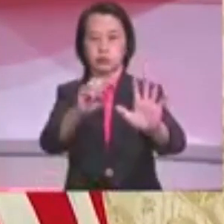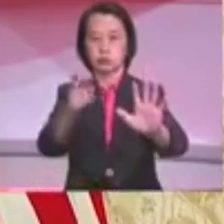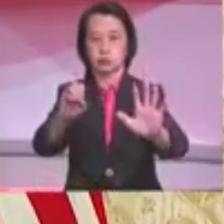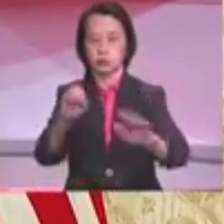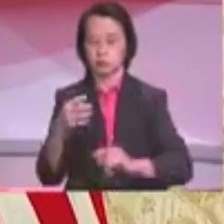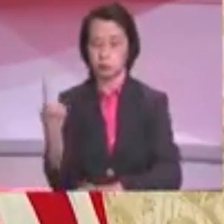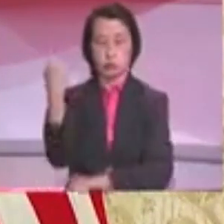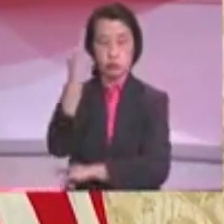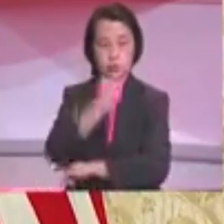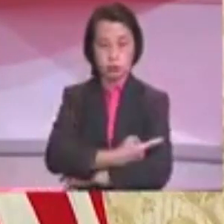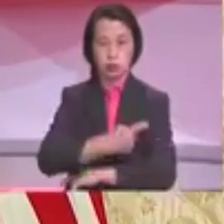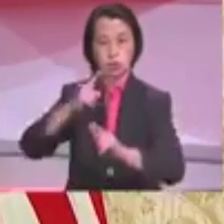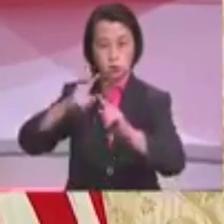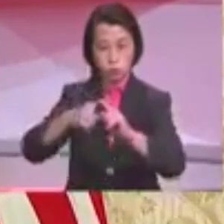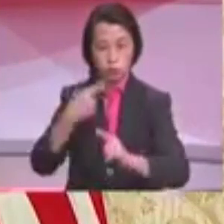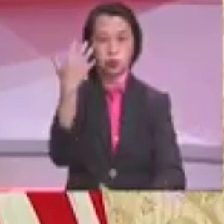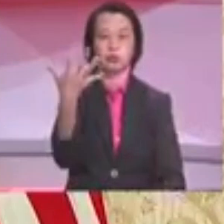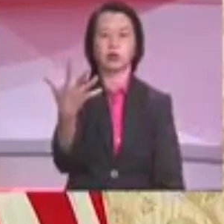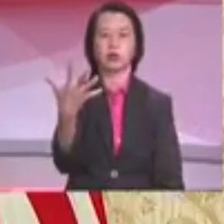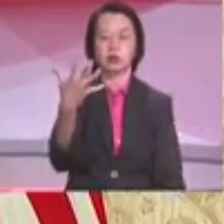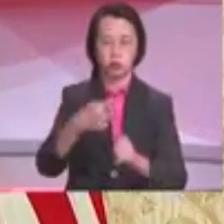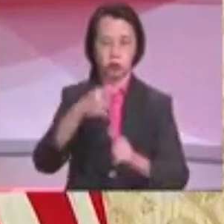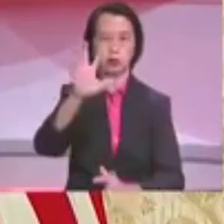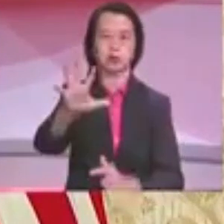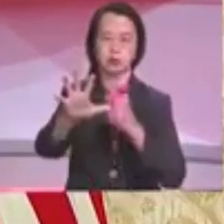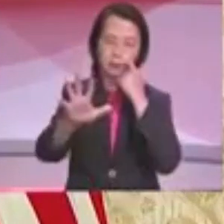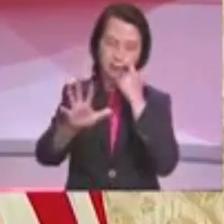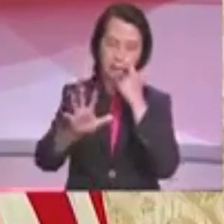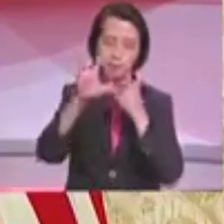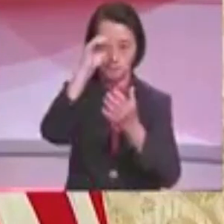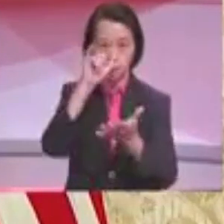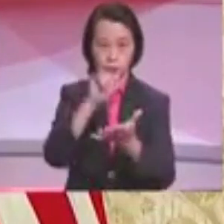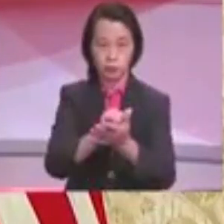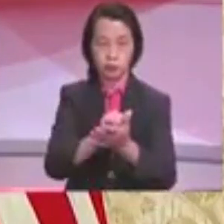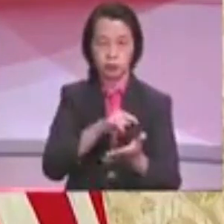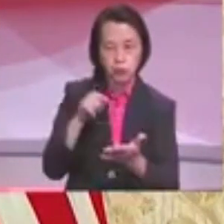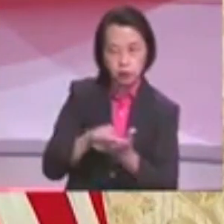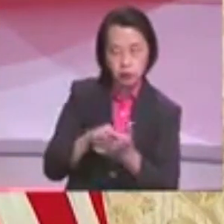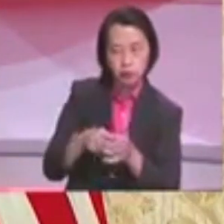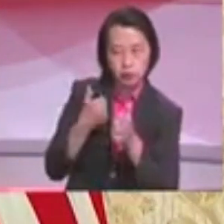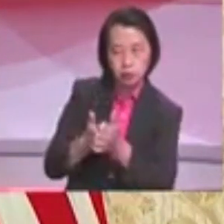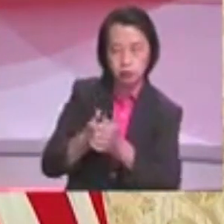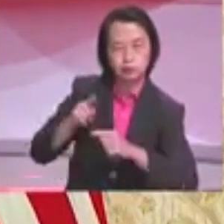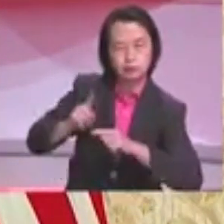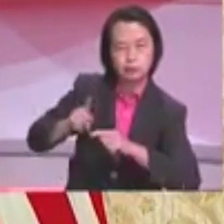sehari pada bulan Mei ini. Keyakinan ini bersandarkan kepada